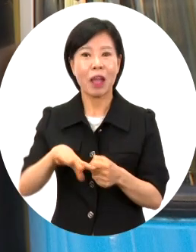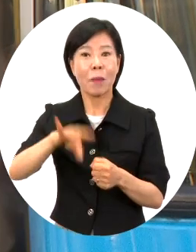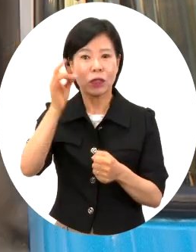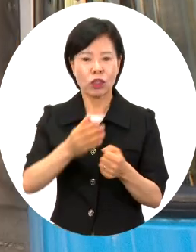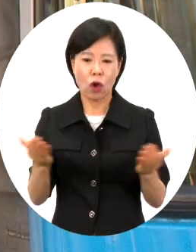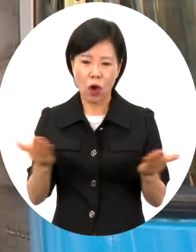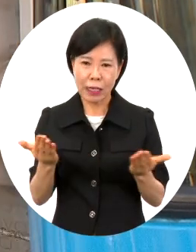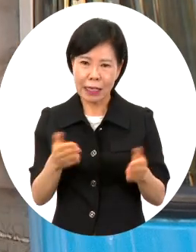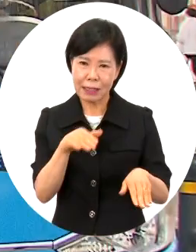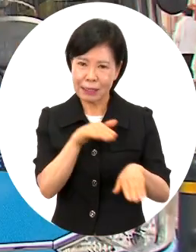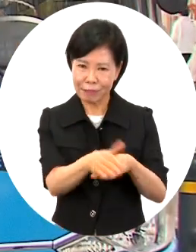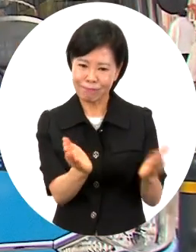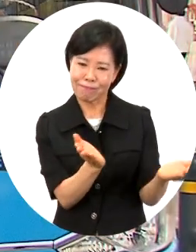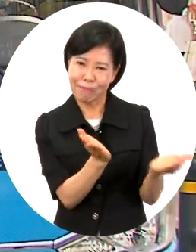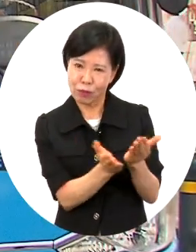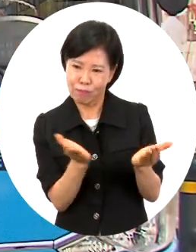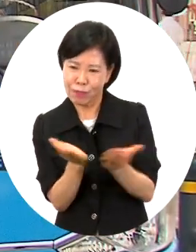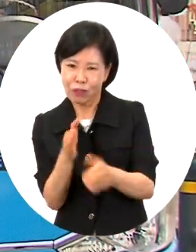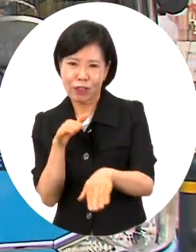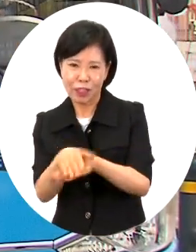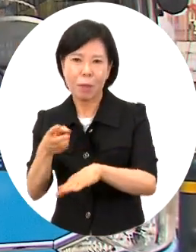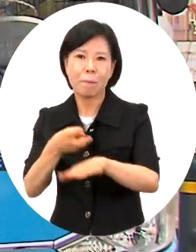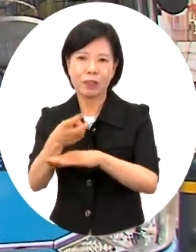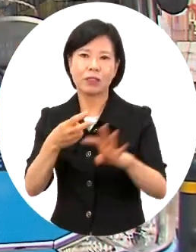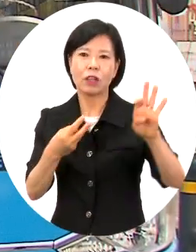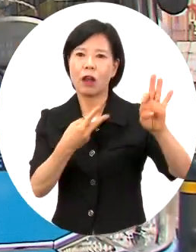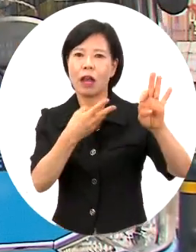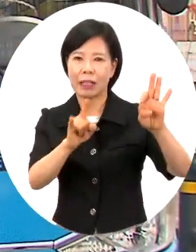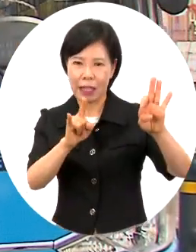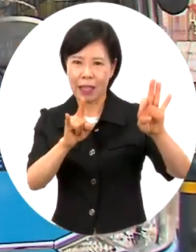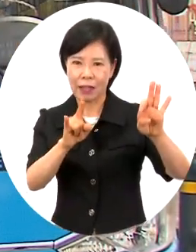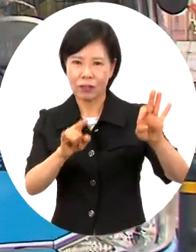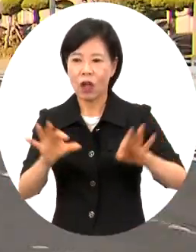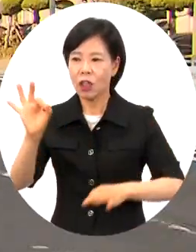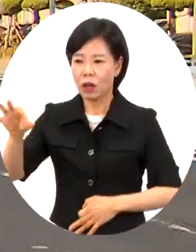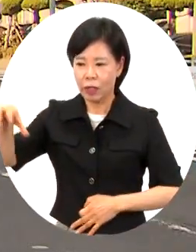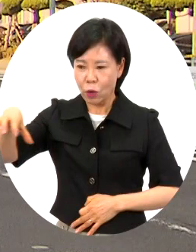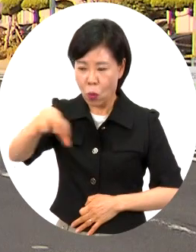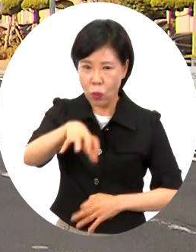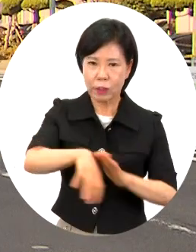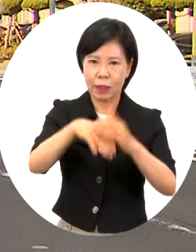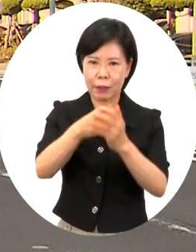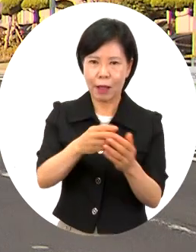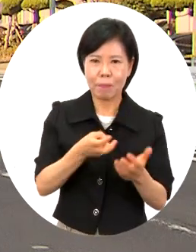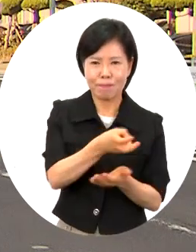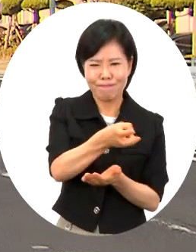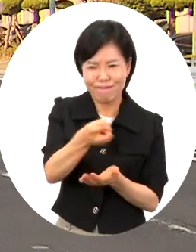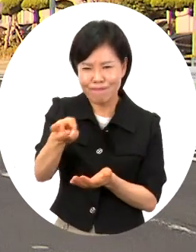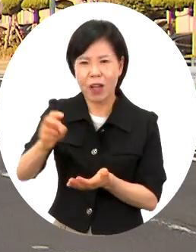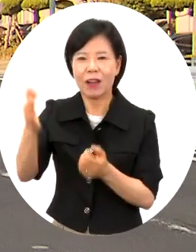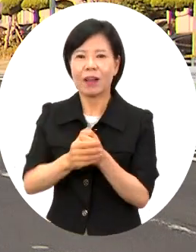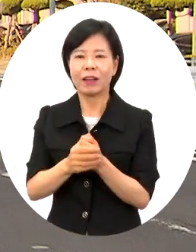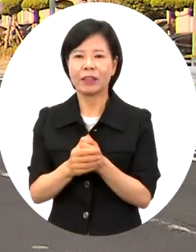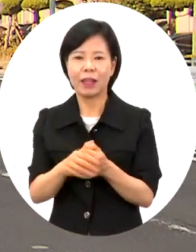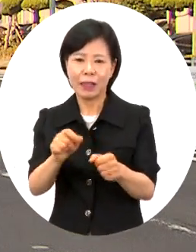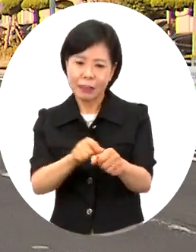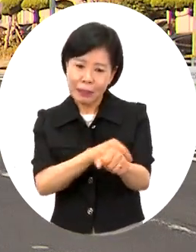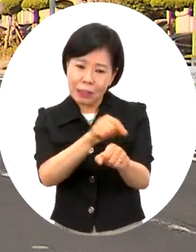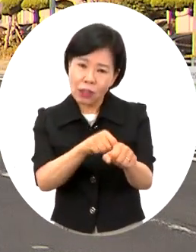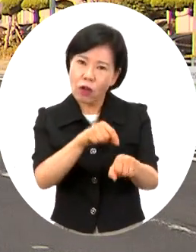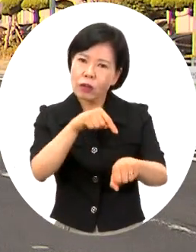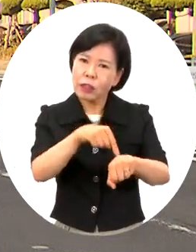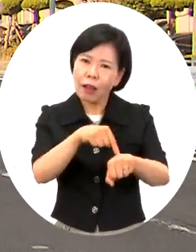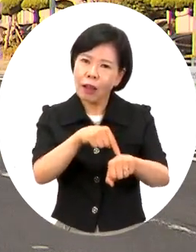우선 통학 및 통근 시간대를 고려한 맞춤형 버스 14대를 10개 노선에 투입합니다. 이를 통해